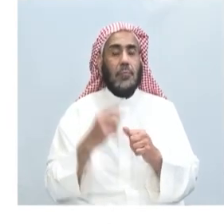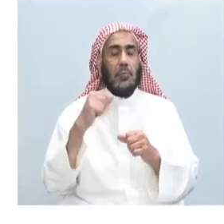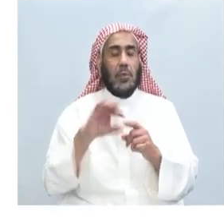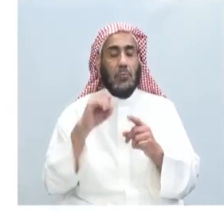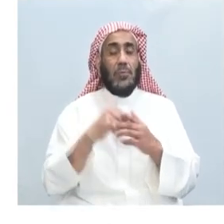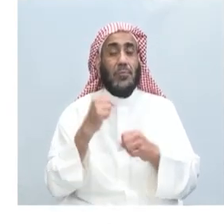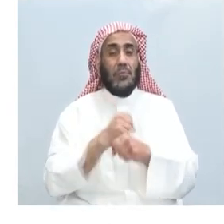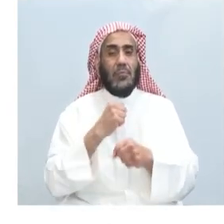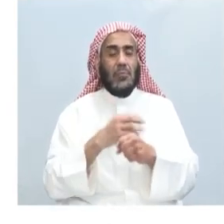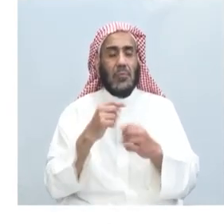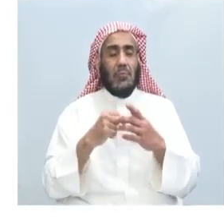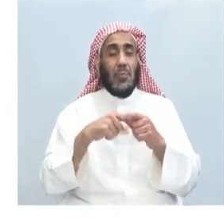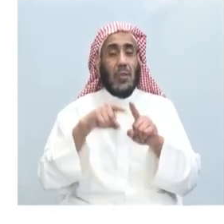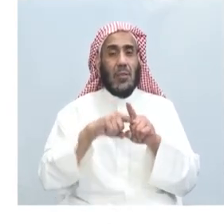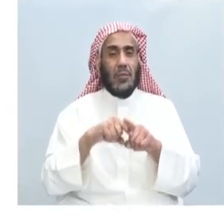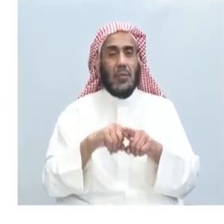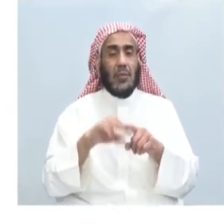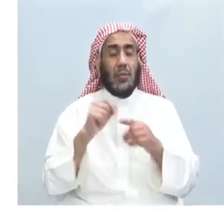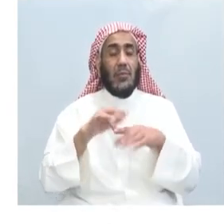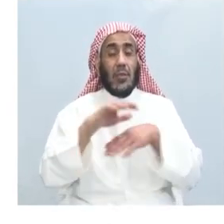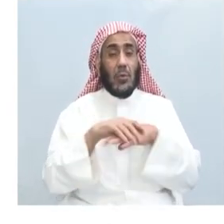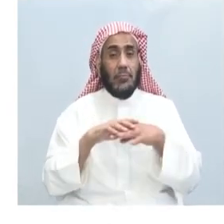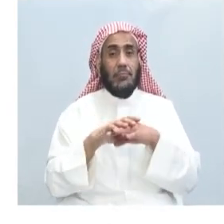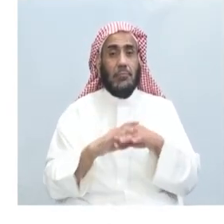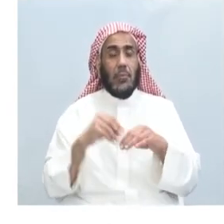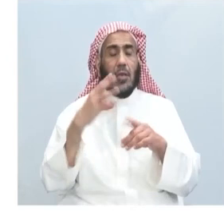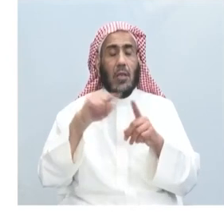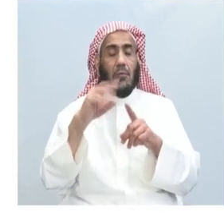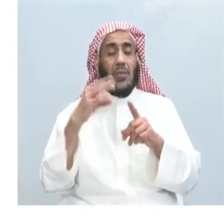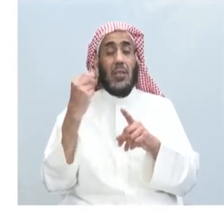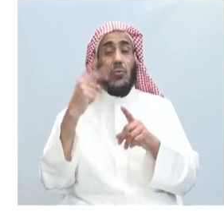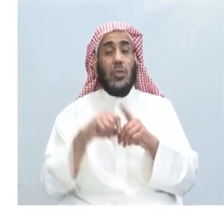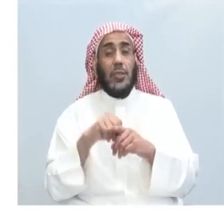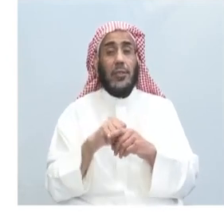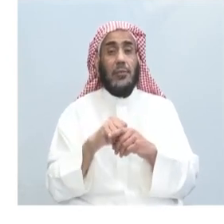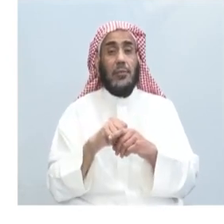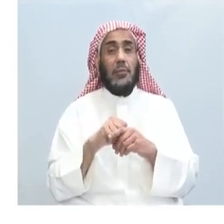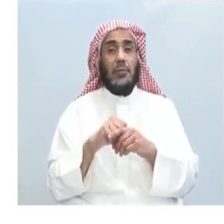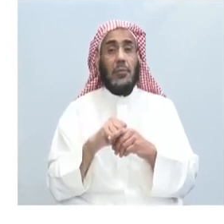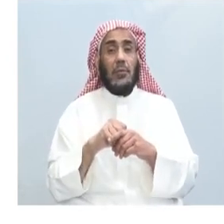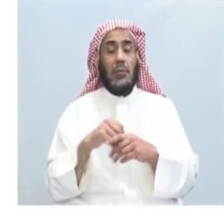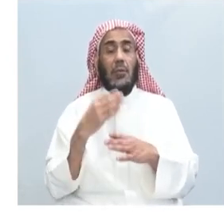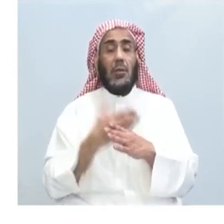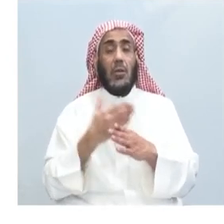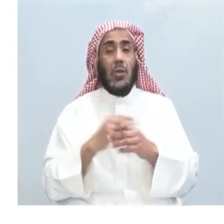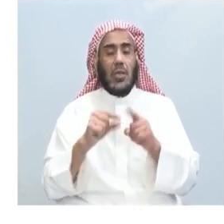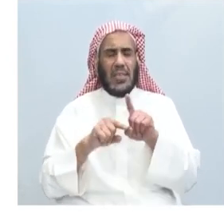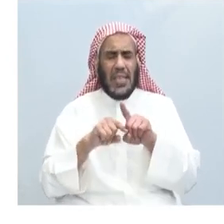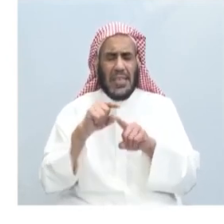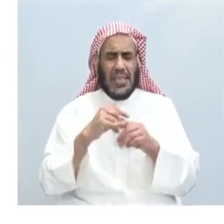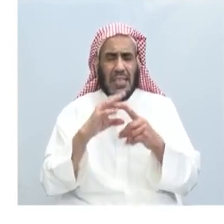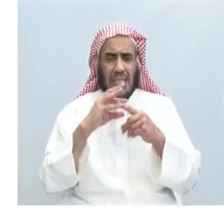مول نستخدمها لحساب الحراره طبعا لدي في الجدول 3.22 لانه قال درجه